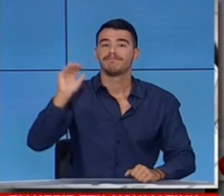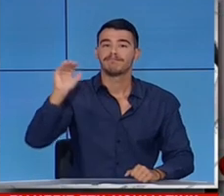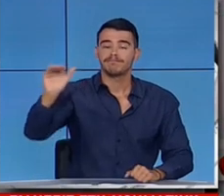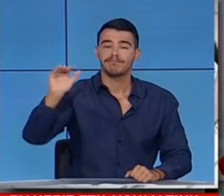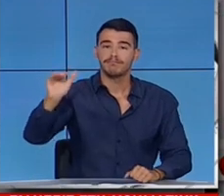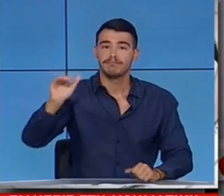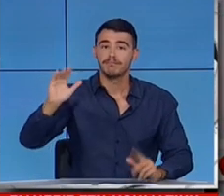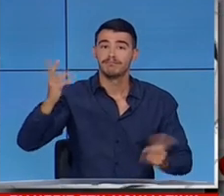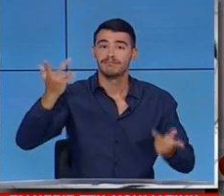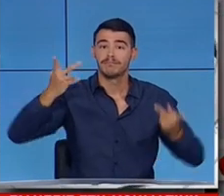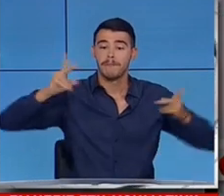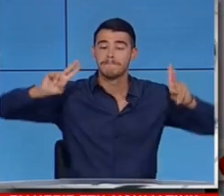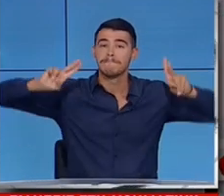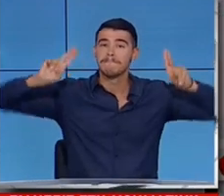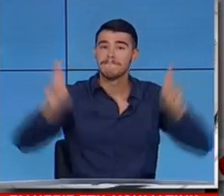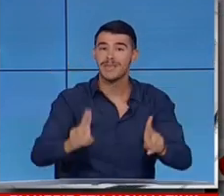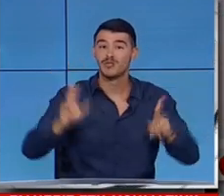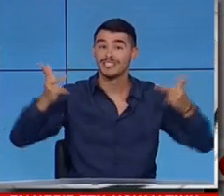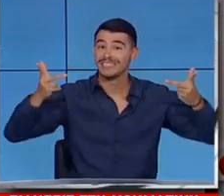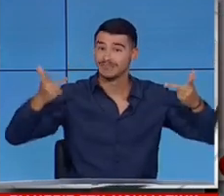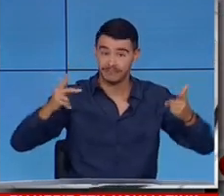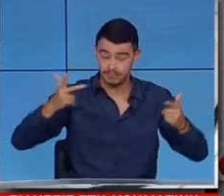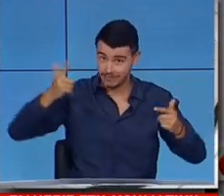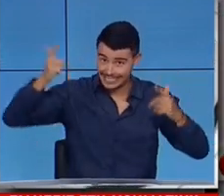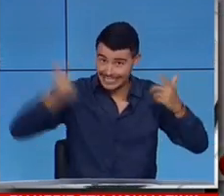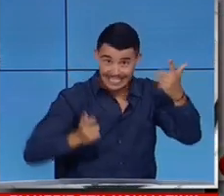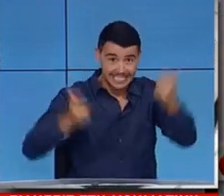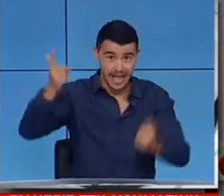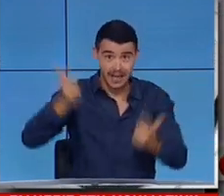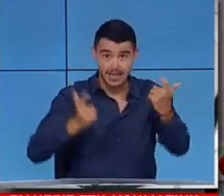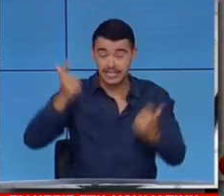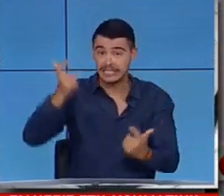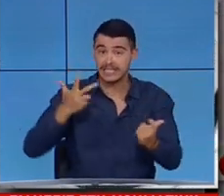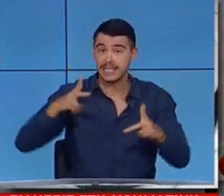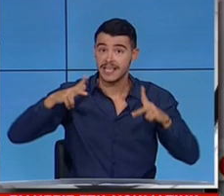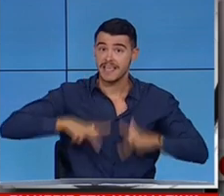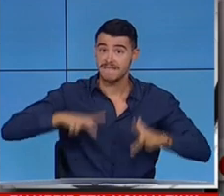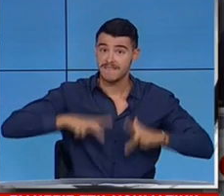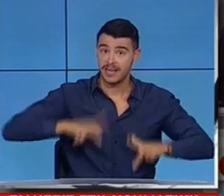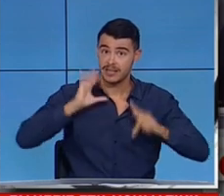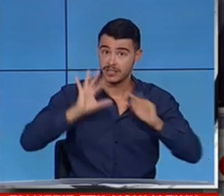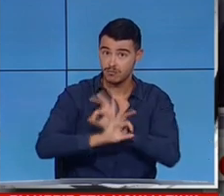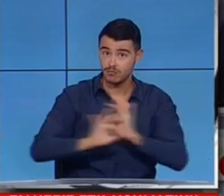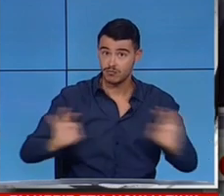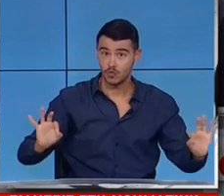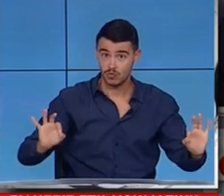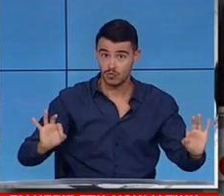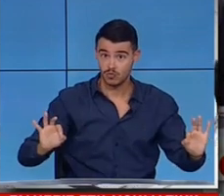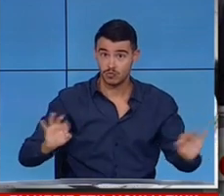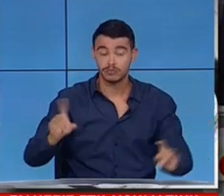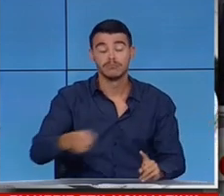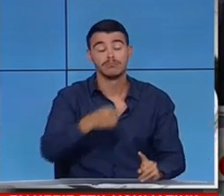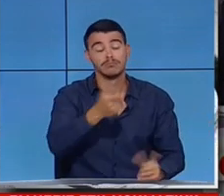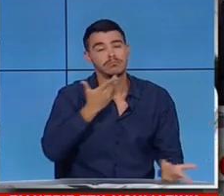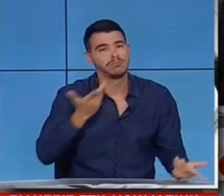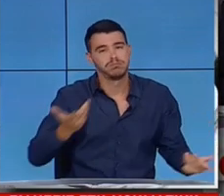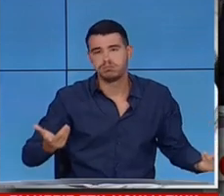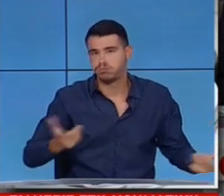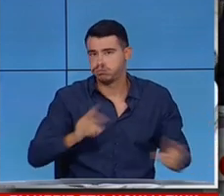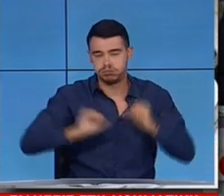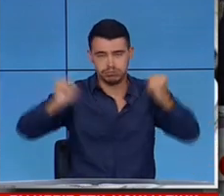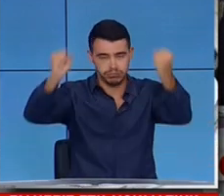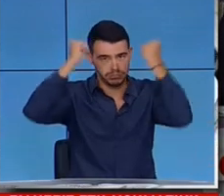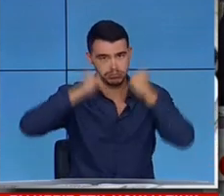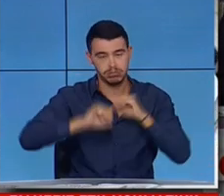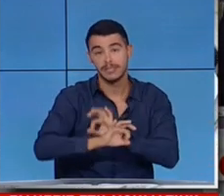νομίζω, πολιτικά πάρα πολύ δύσκολο. Και πρέπει να σας είμαι απολύτως ειλικρινής και ευθύς. Το καταλαβαίνει και ο κόσμος αυτό. Αυτό ήταν